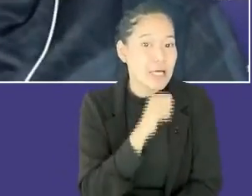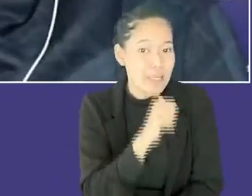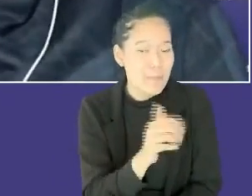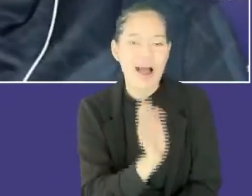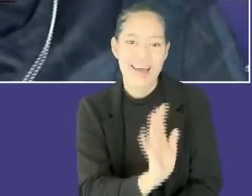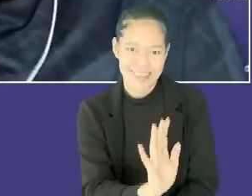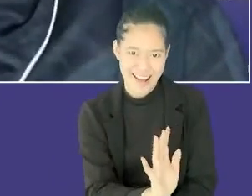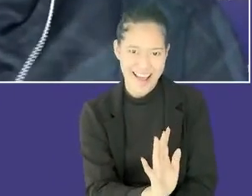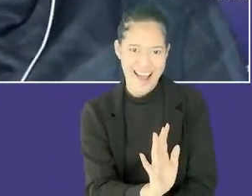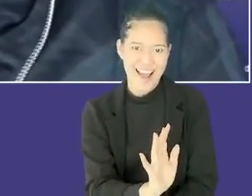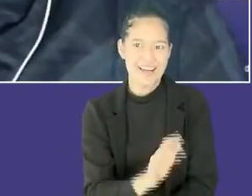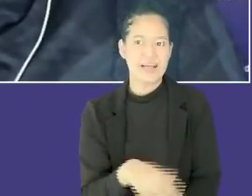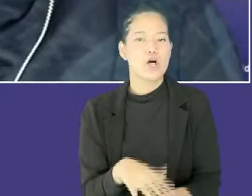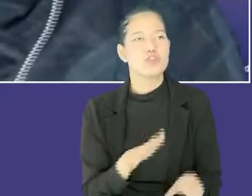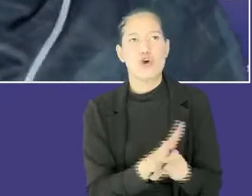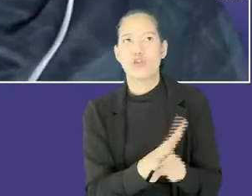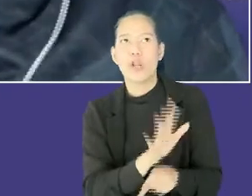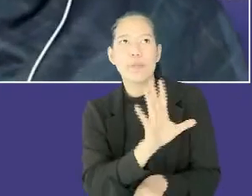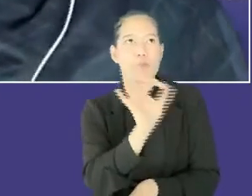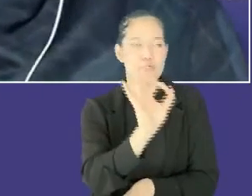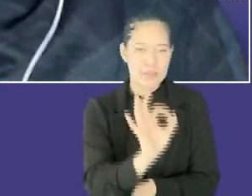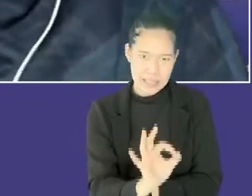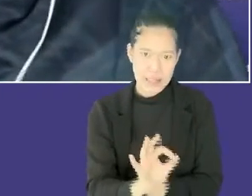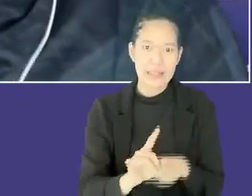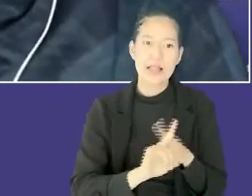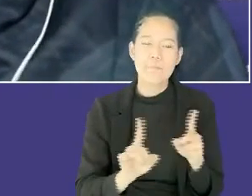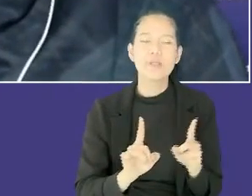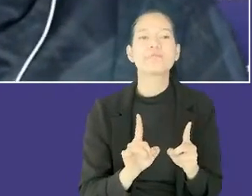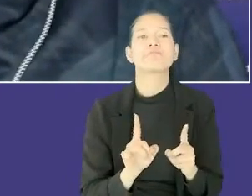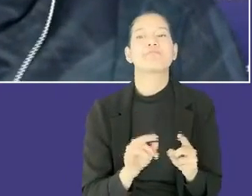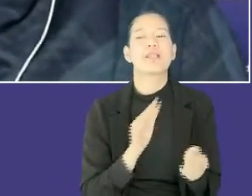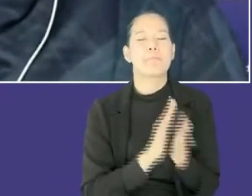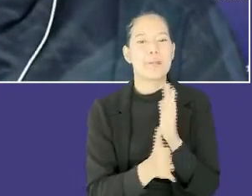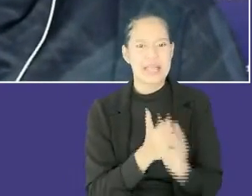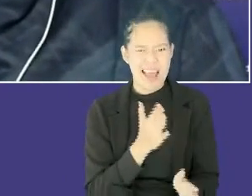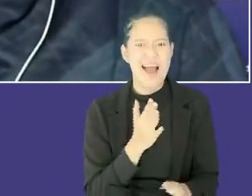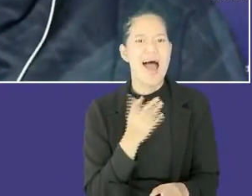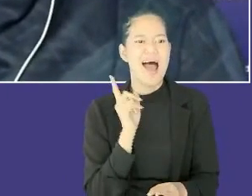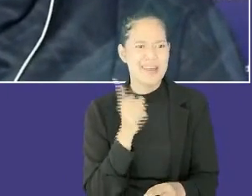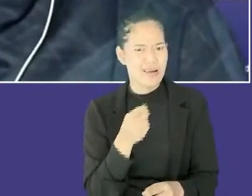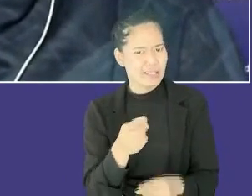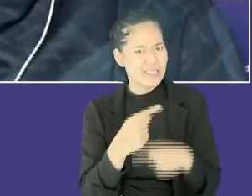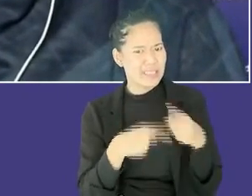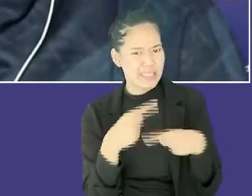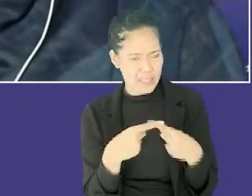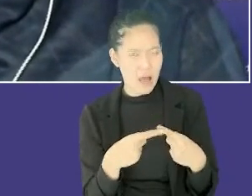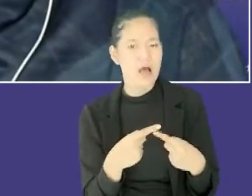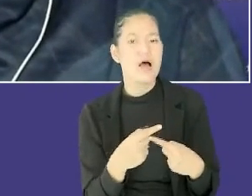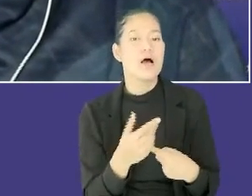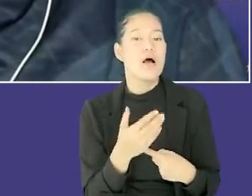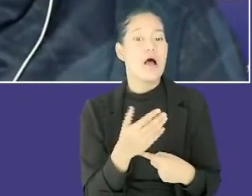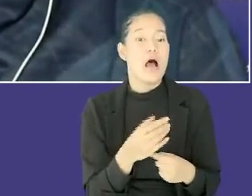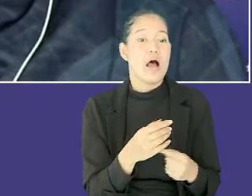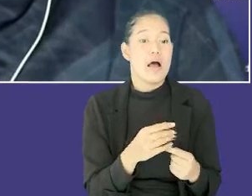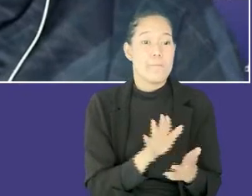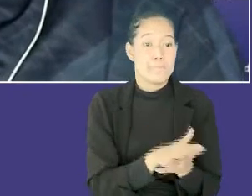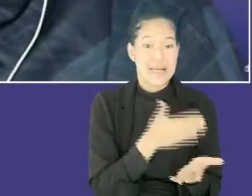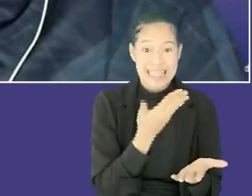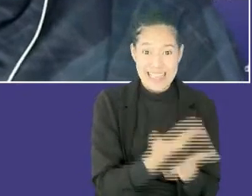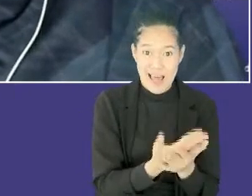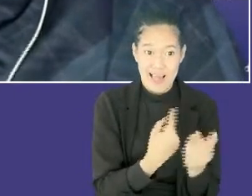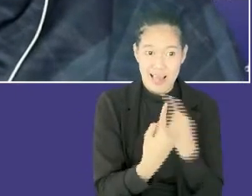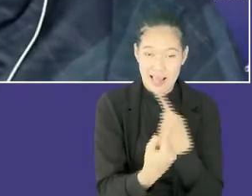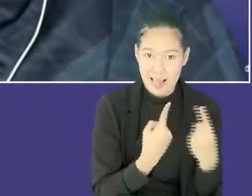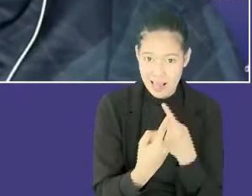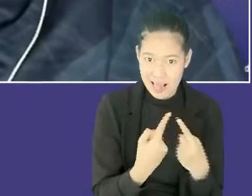komorbid Seperti apa gitu betul 50% sebetulnya tahi pernah sekali dokter Dewi menceritakan kepada kita waktu angka kematian